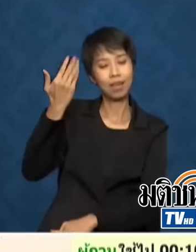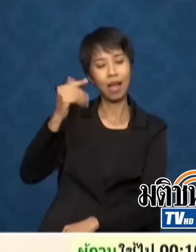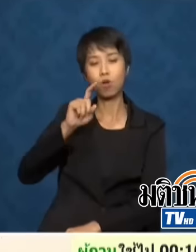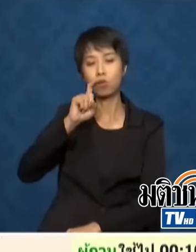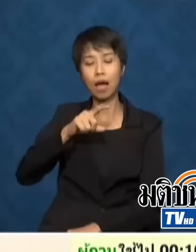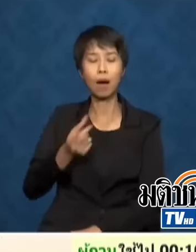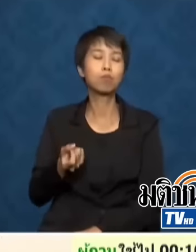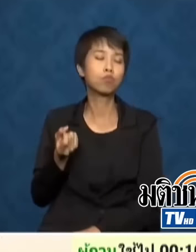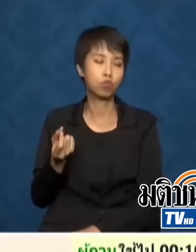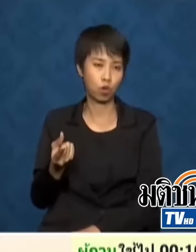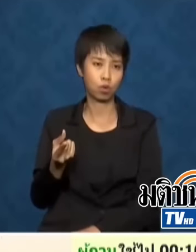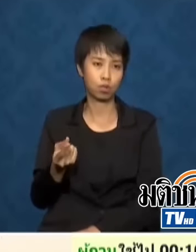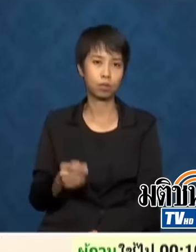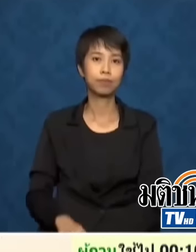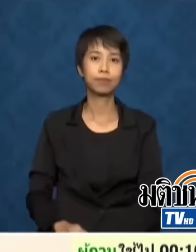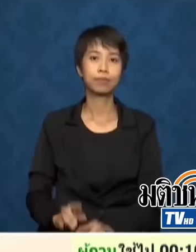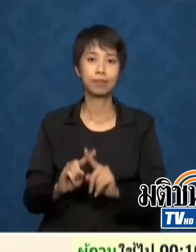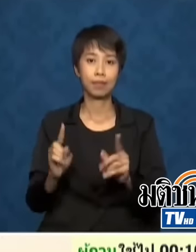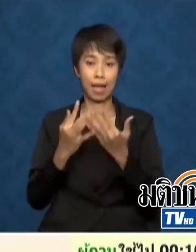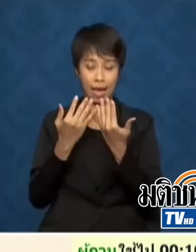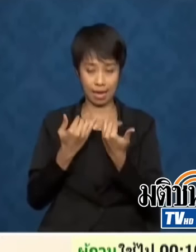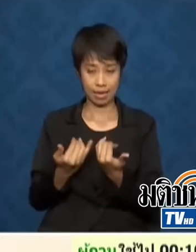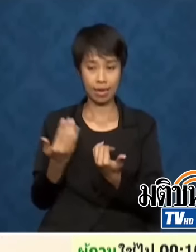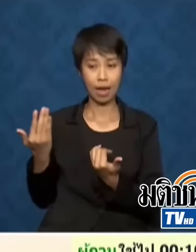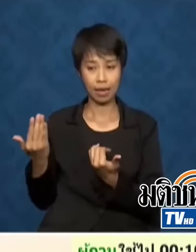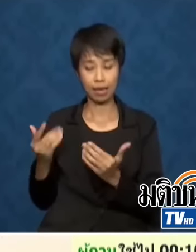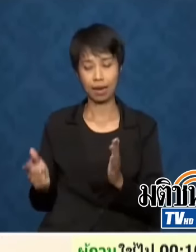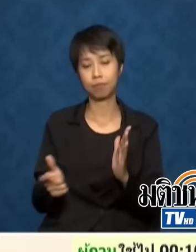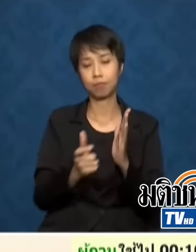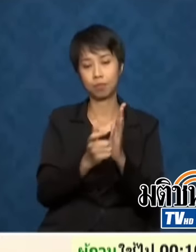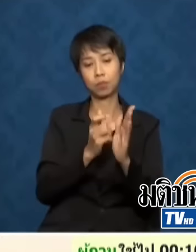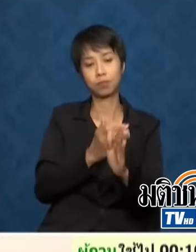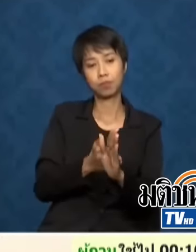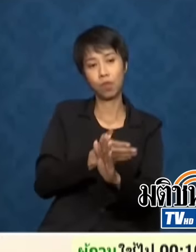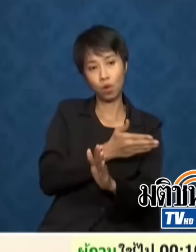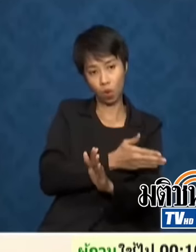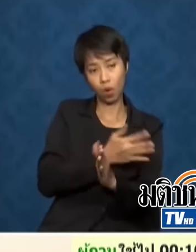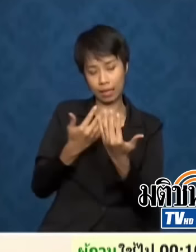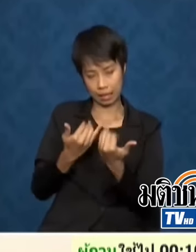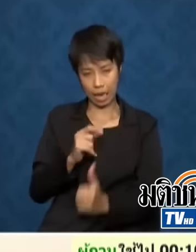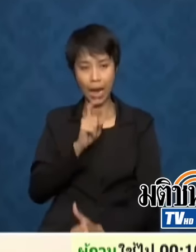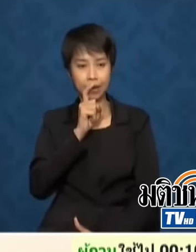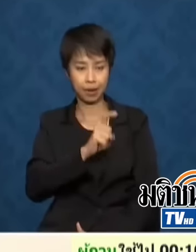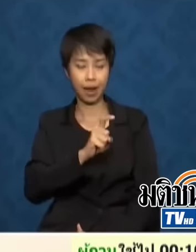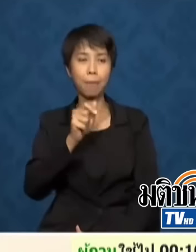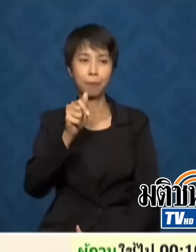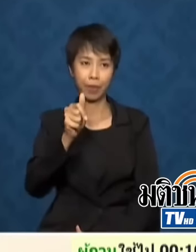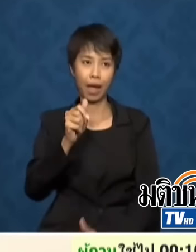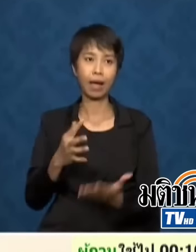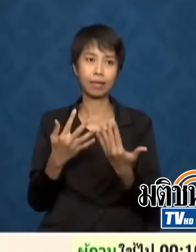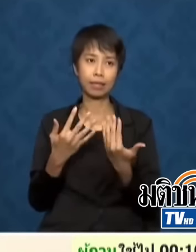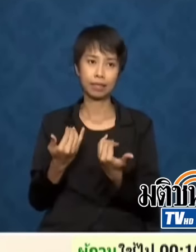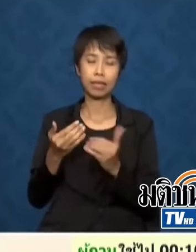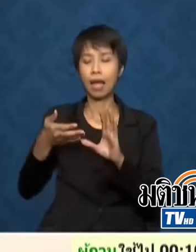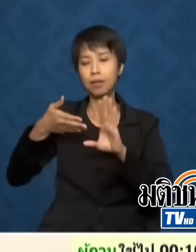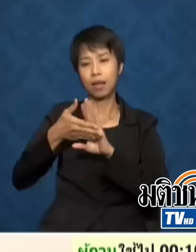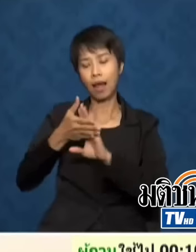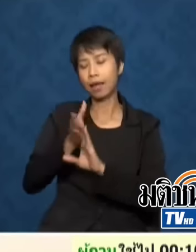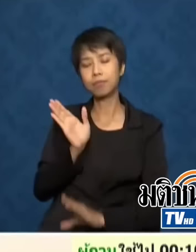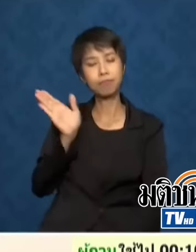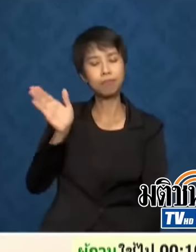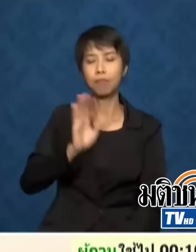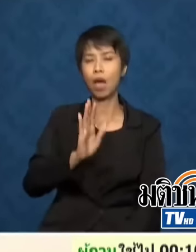ซึ่งก็อาจจะซ้ำได้แต่กระทู้ของท่านบรรจุก่อนก็เป็นการถูกต้องท่านดำเนินการถามได้เลยครับผมไม่อนุญาตให้ขึ้นสไลด์แล้วเ